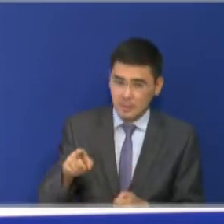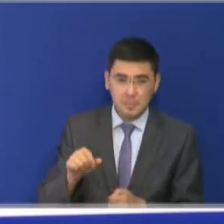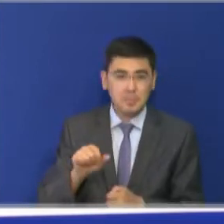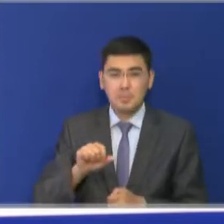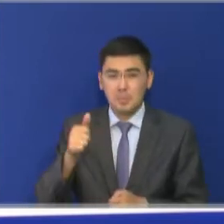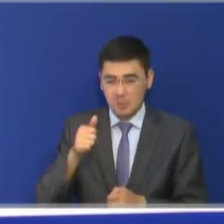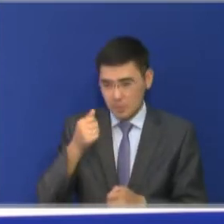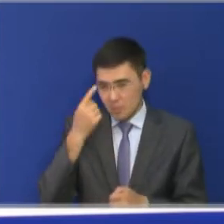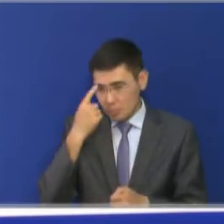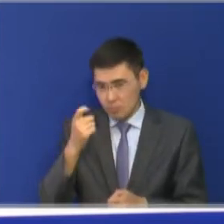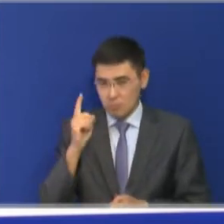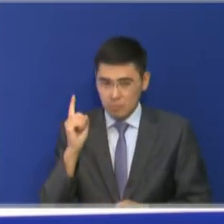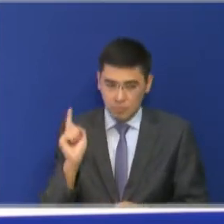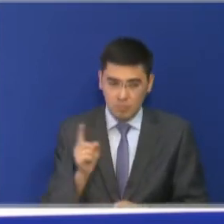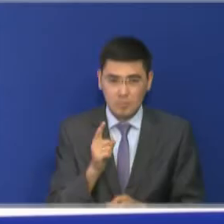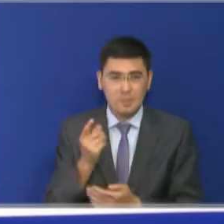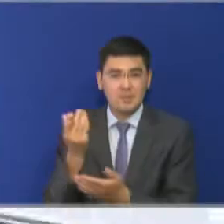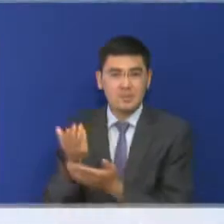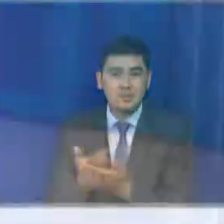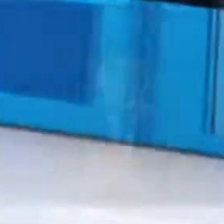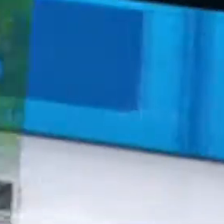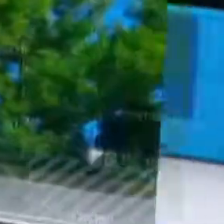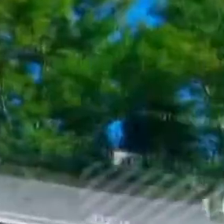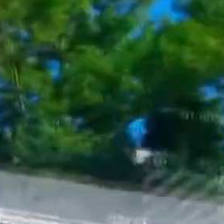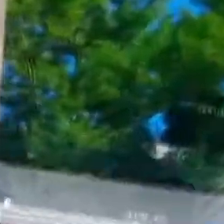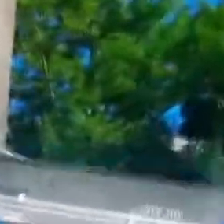жасалып, түсіндіру жұмыстары жүргізілді.